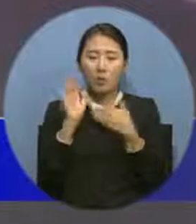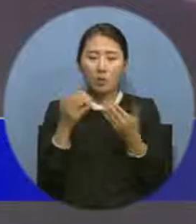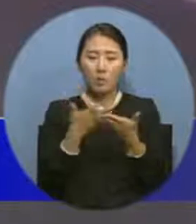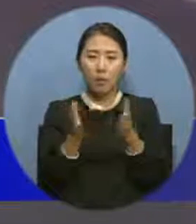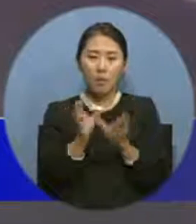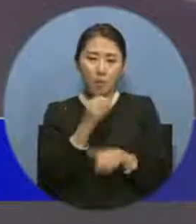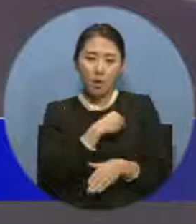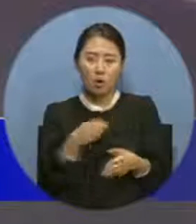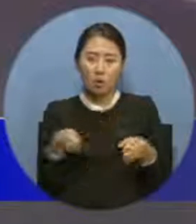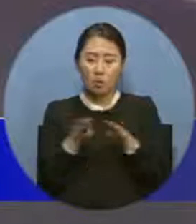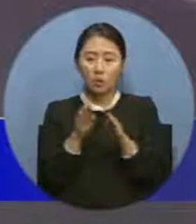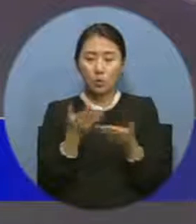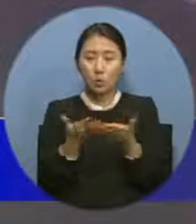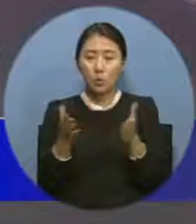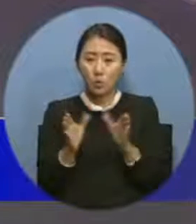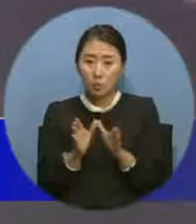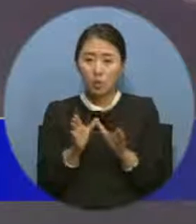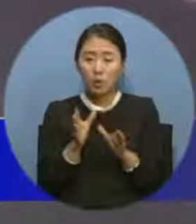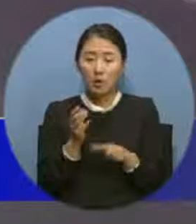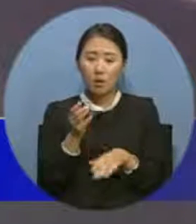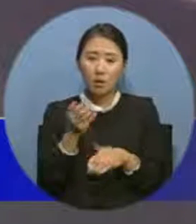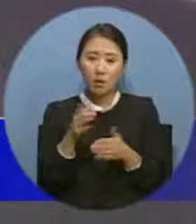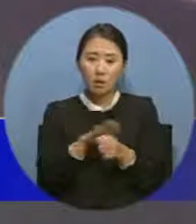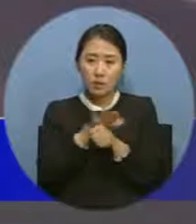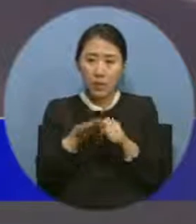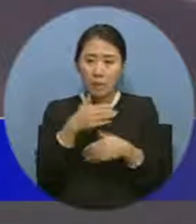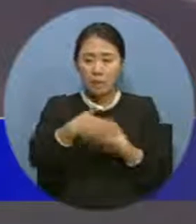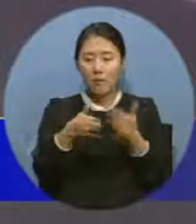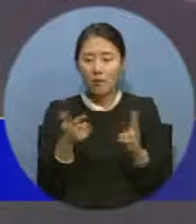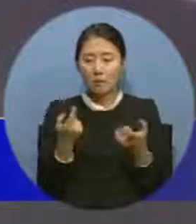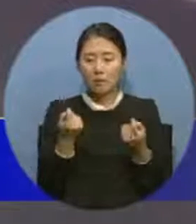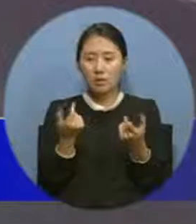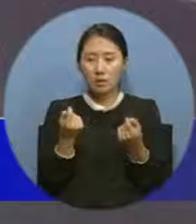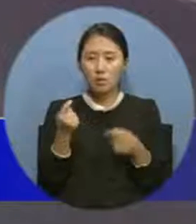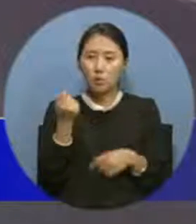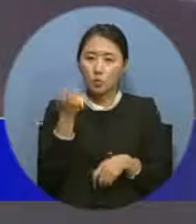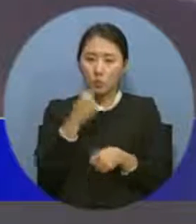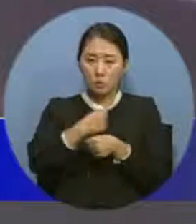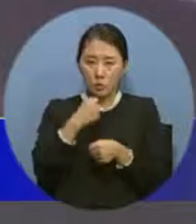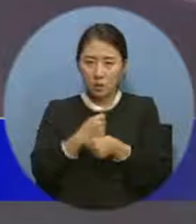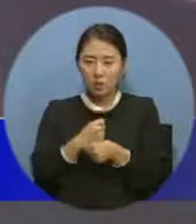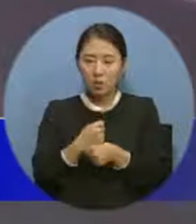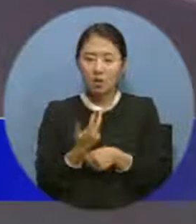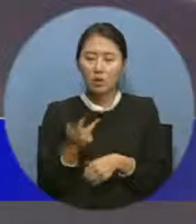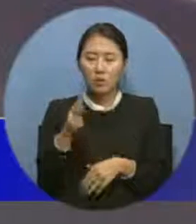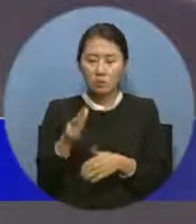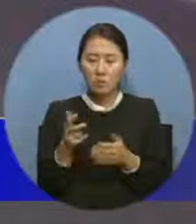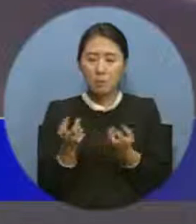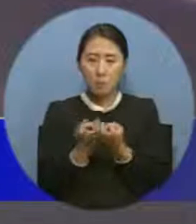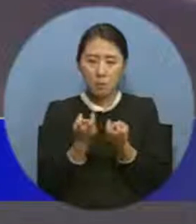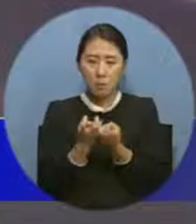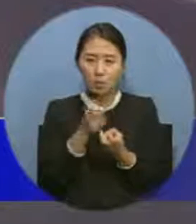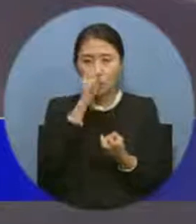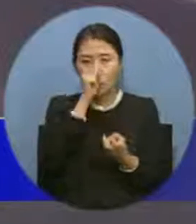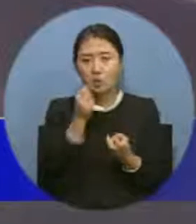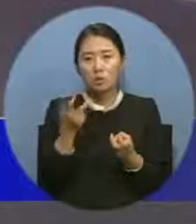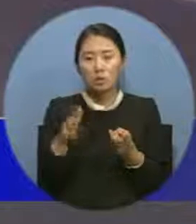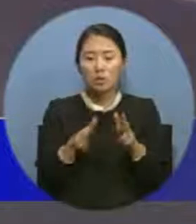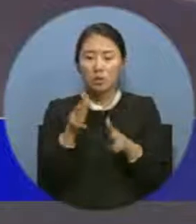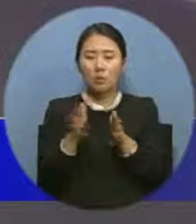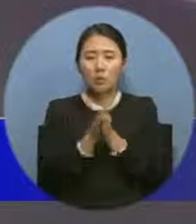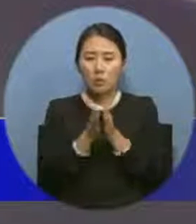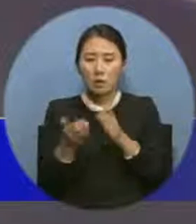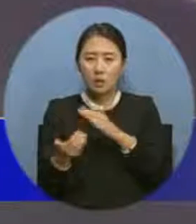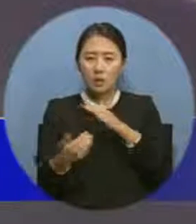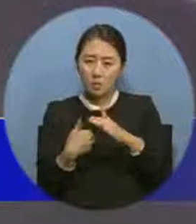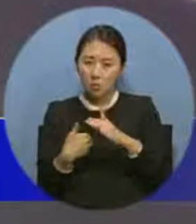관을 동네 사랑방 처럼 소규모 하겠다는 그런 입장을 갖고 있었습니다 아 그런데 대책이나 대한 도 좋지만 사업을 시작할